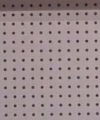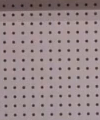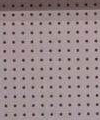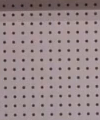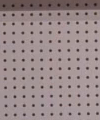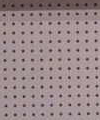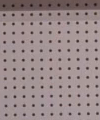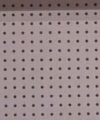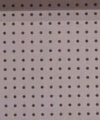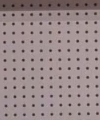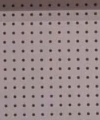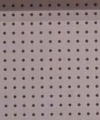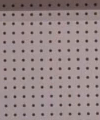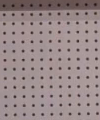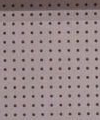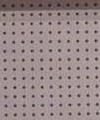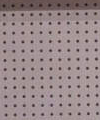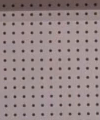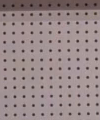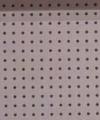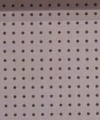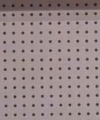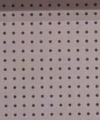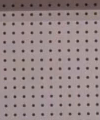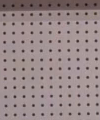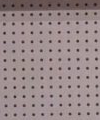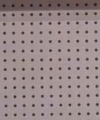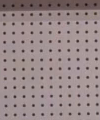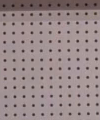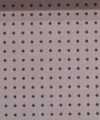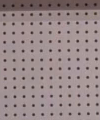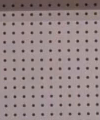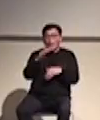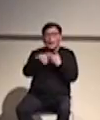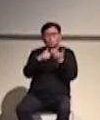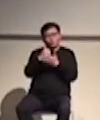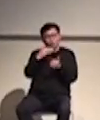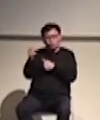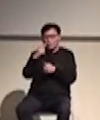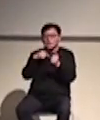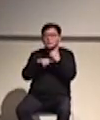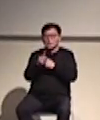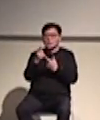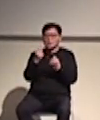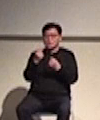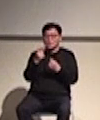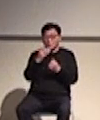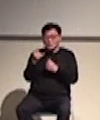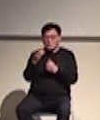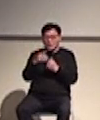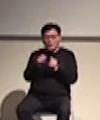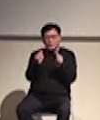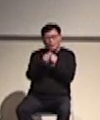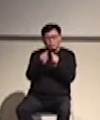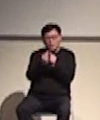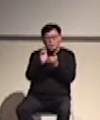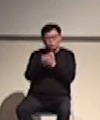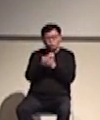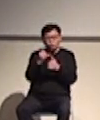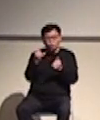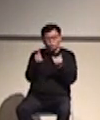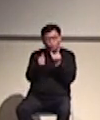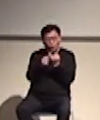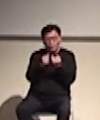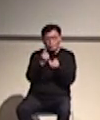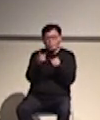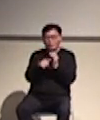투표에서 최고의 신부름분도 뽑아봤습니다. 그렇죠. 지금 영상이 나가고 네네. 있는데요. 네네. 뭐 남자친구랑 뭐 결혼 상담, 네. 또